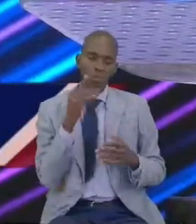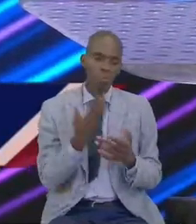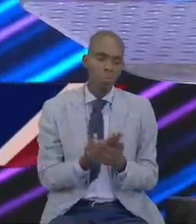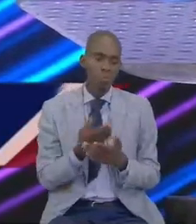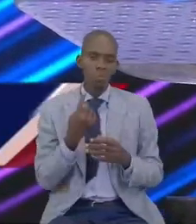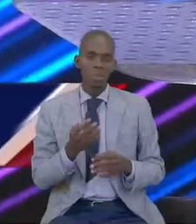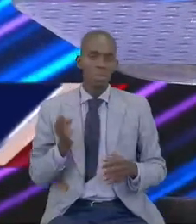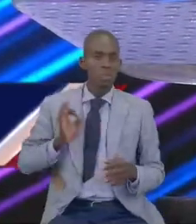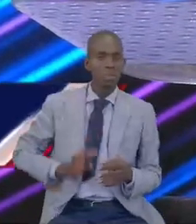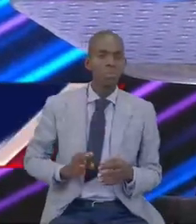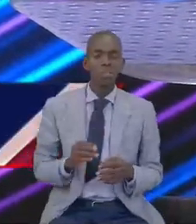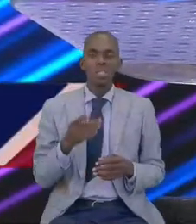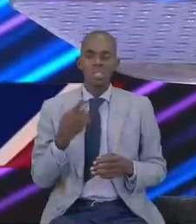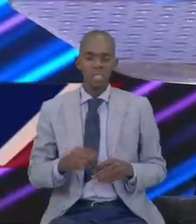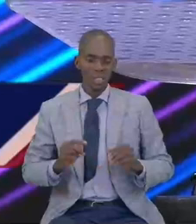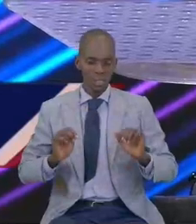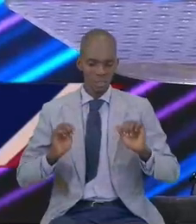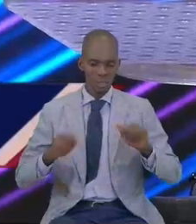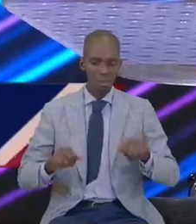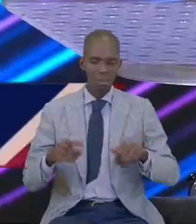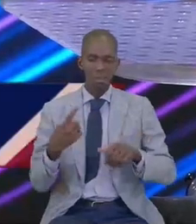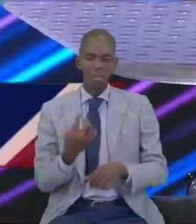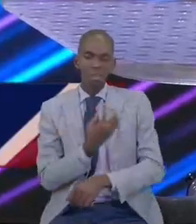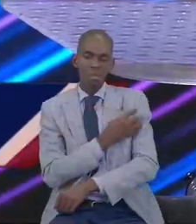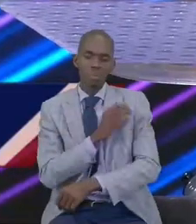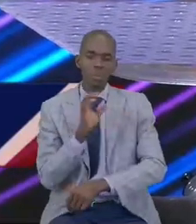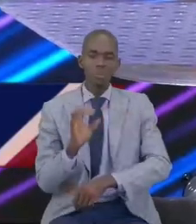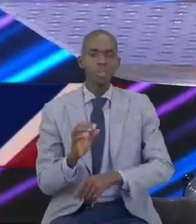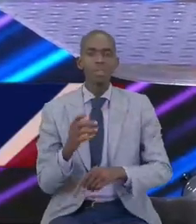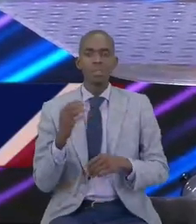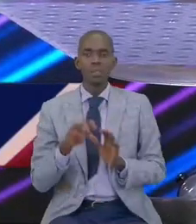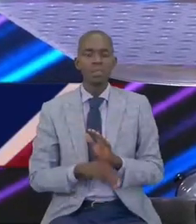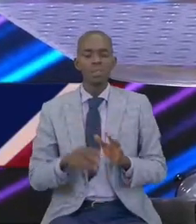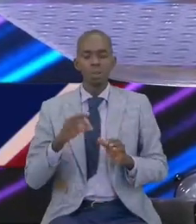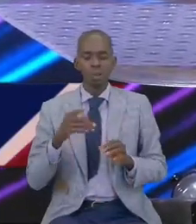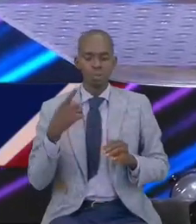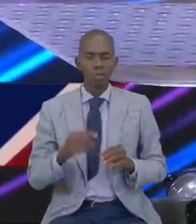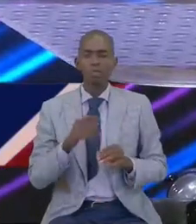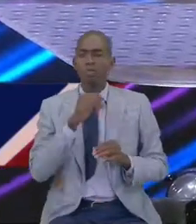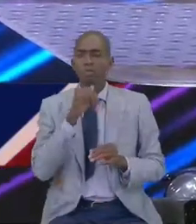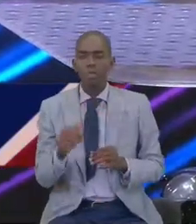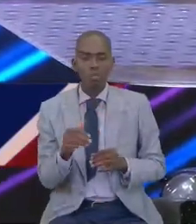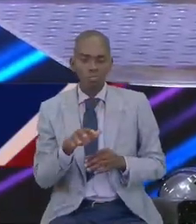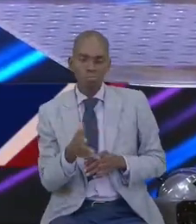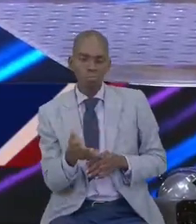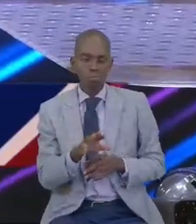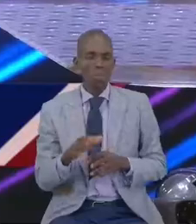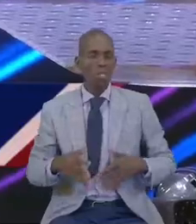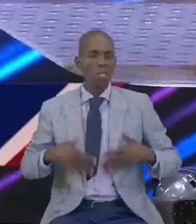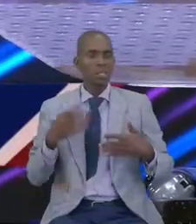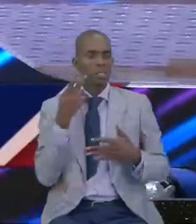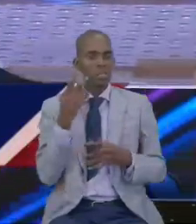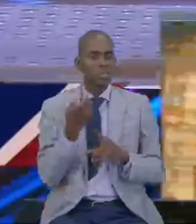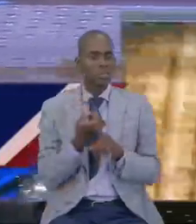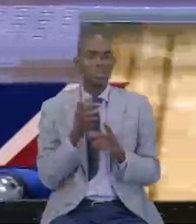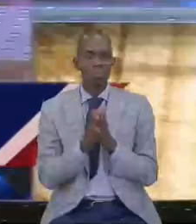La puissance, la capacité, l'énergie d'une vie non compromettante. Voyons Daniel chapitre 1,